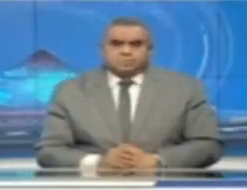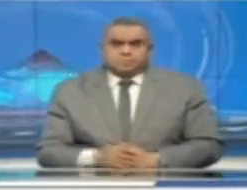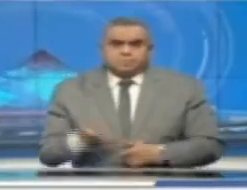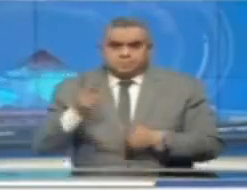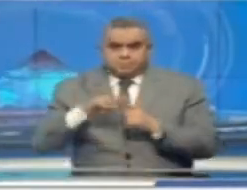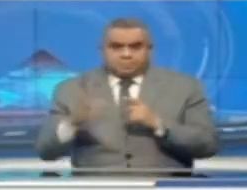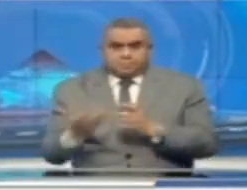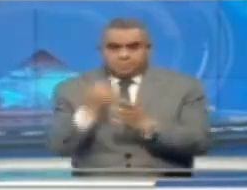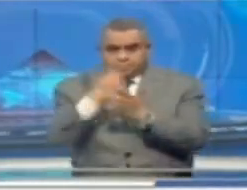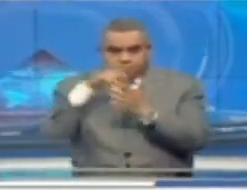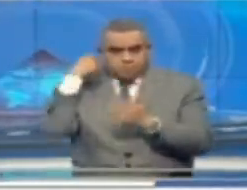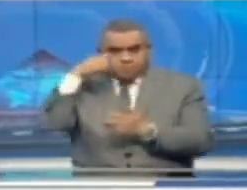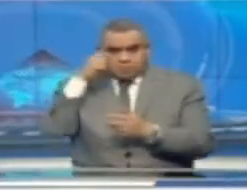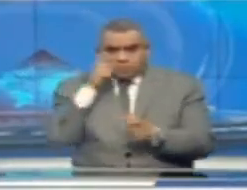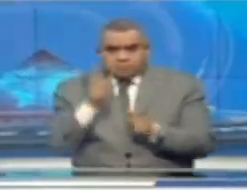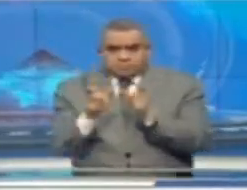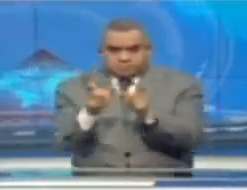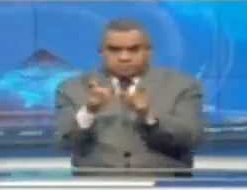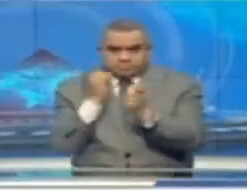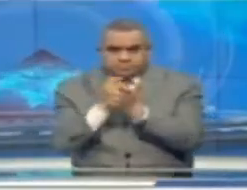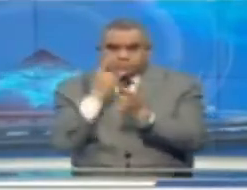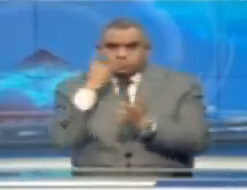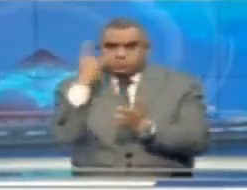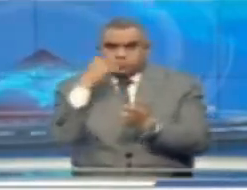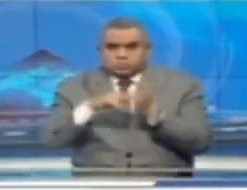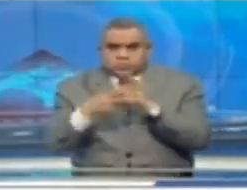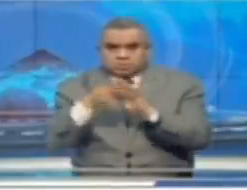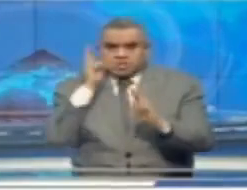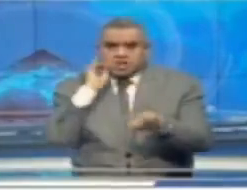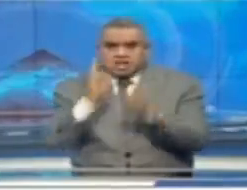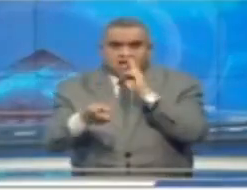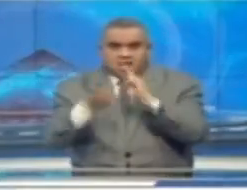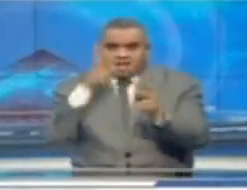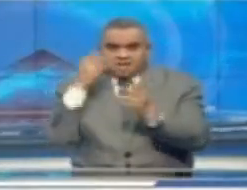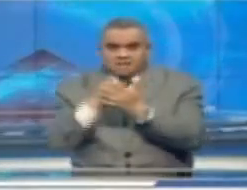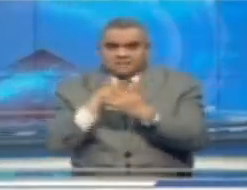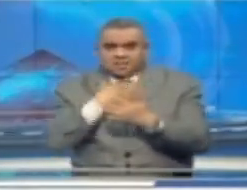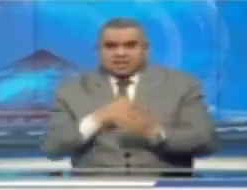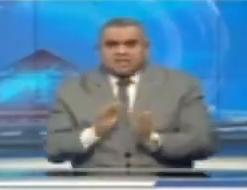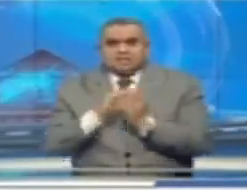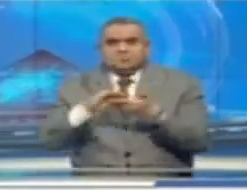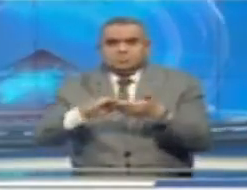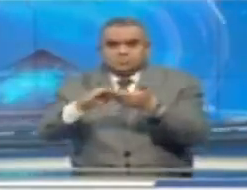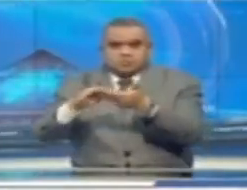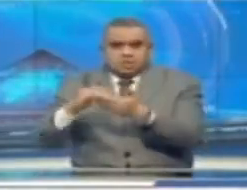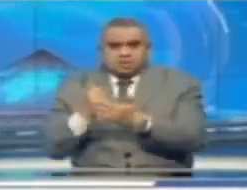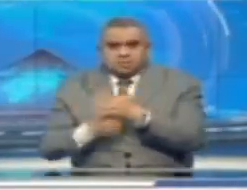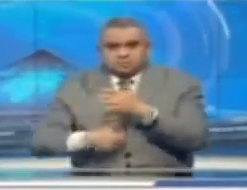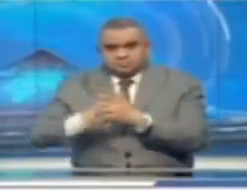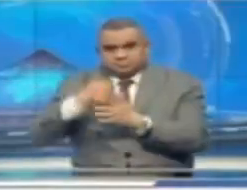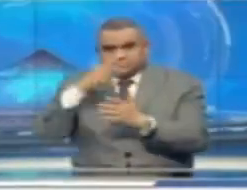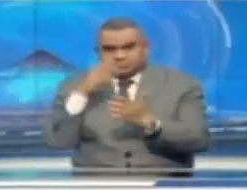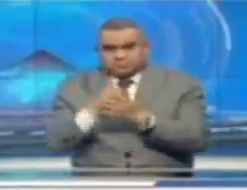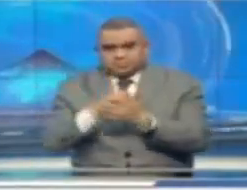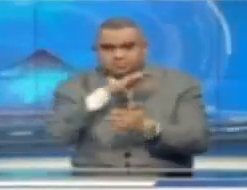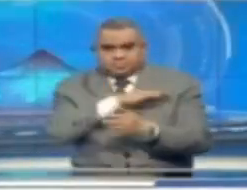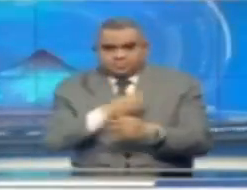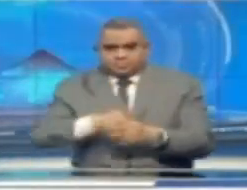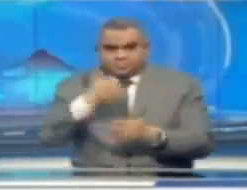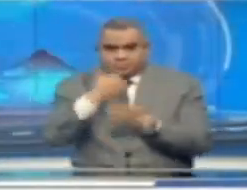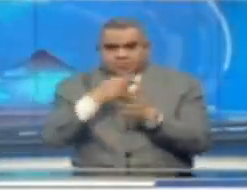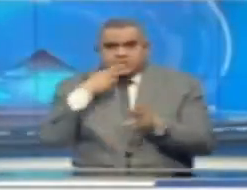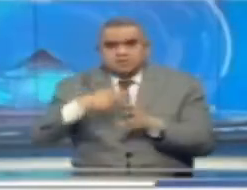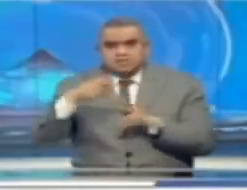وقد حرص قطاع الحماية المجتمعية على تنظيم احتفالية لتسليم هذه المساعدات التي تتسم بالدورية